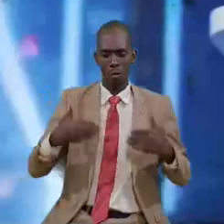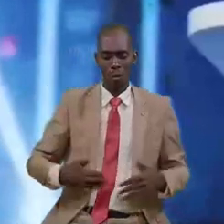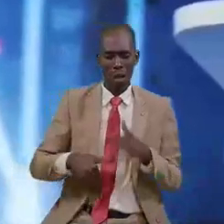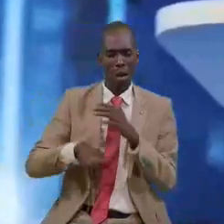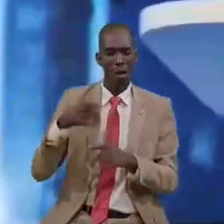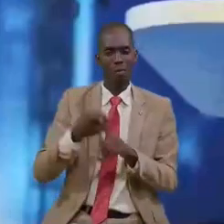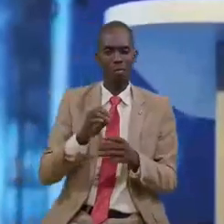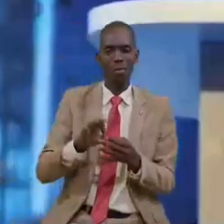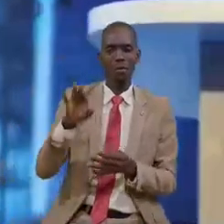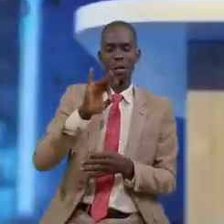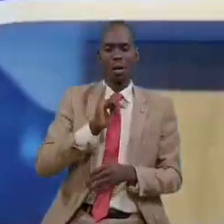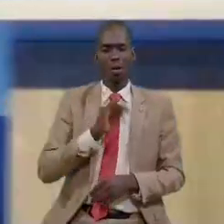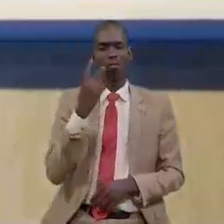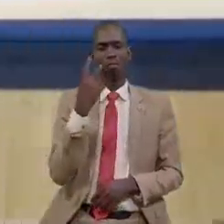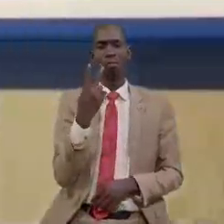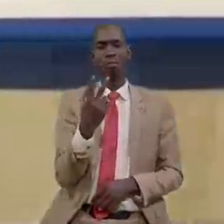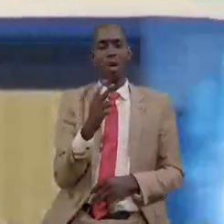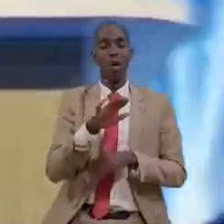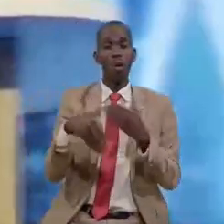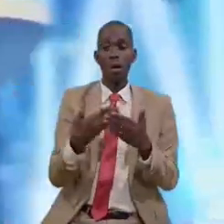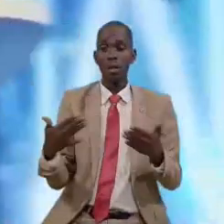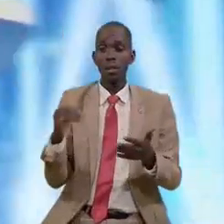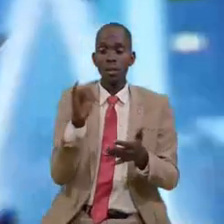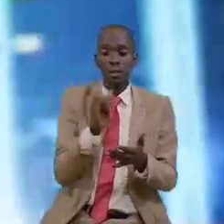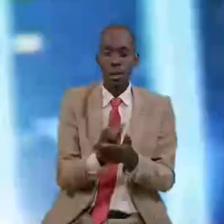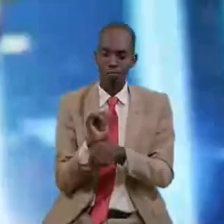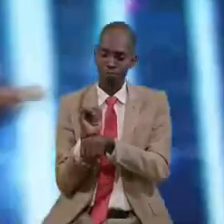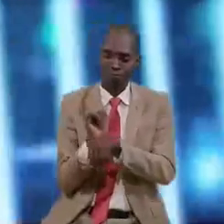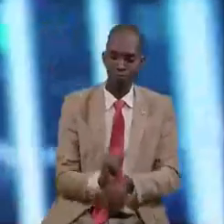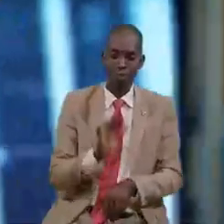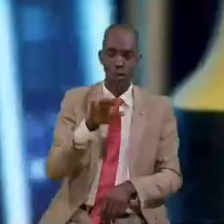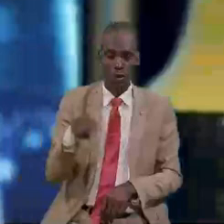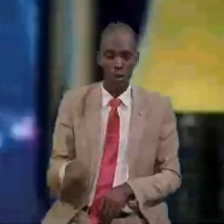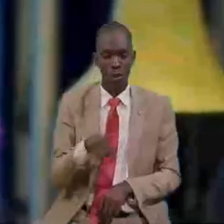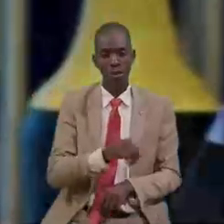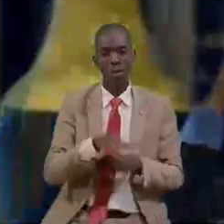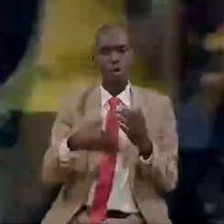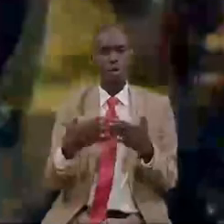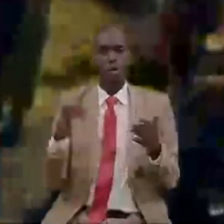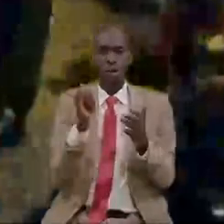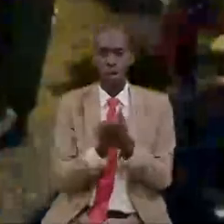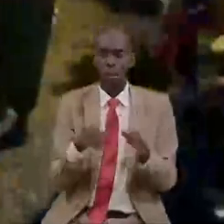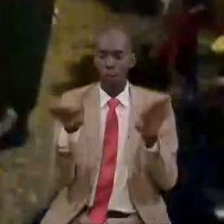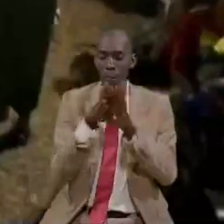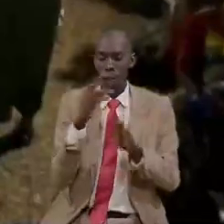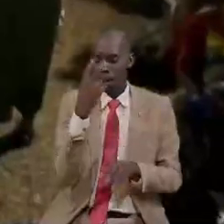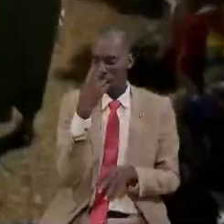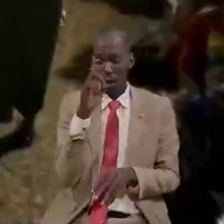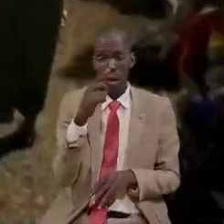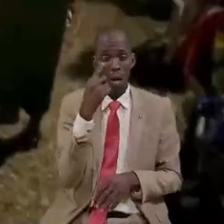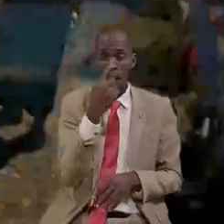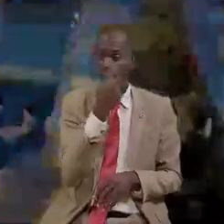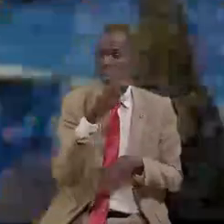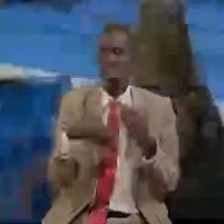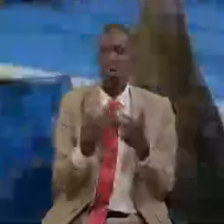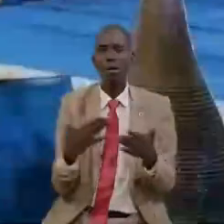cela. Je vois toutes les choses qui ont lié vos pieds, les choses qui ont bandé vos yeux, les choses qui vous